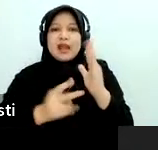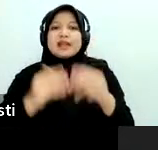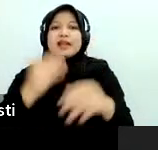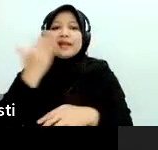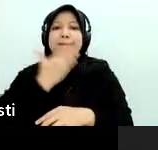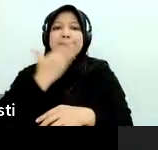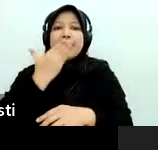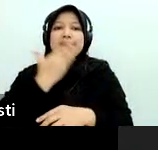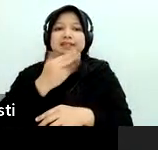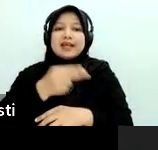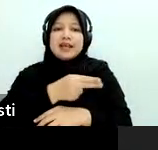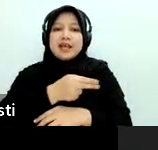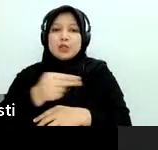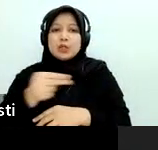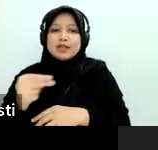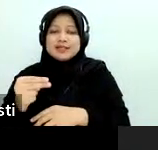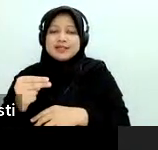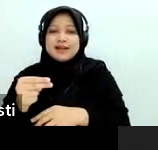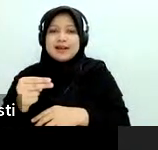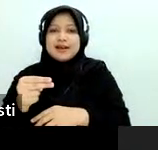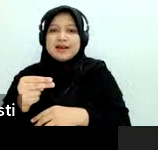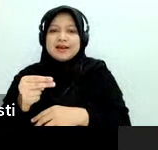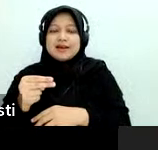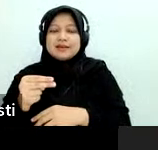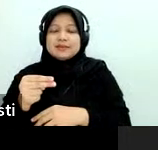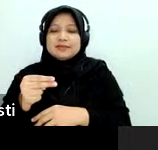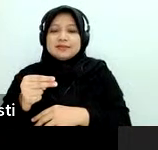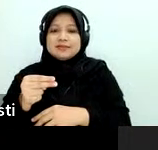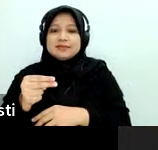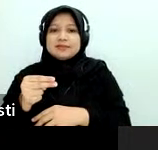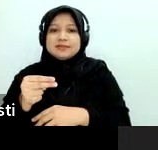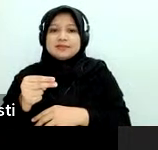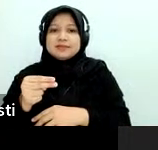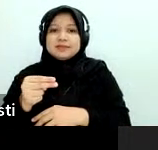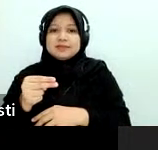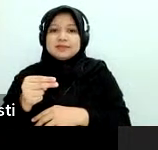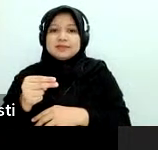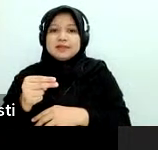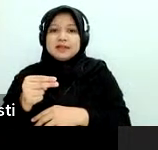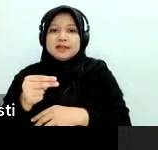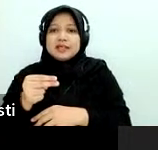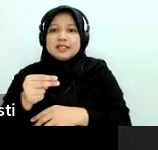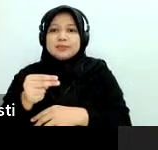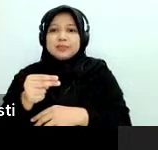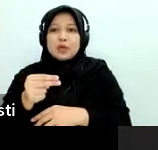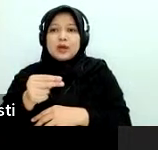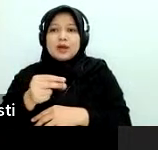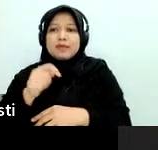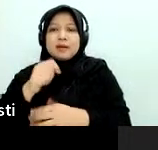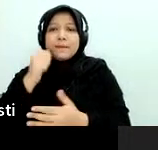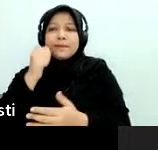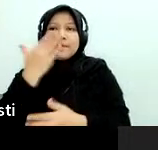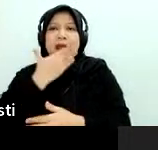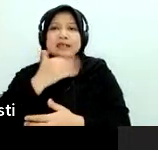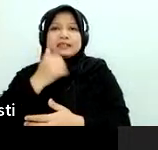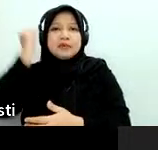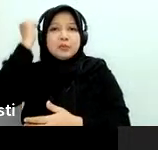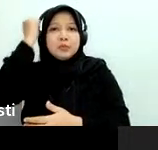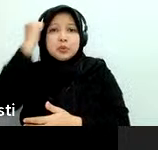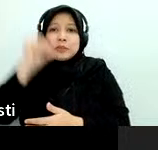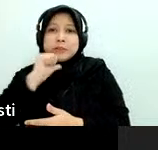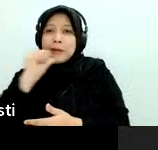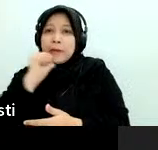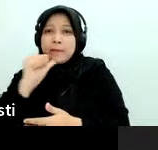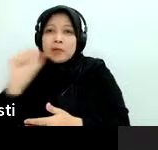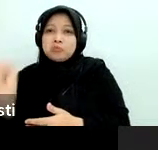berasal dari A apa ya Ibu bahasa Ibu siapapun gitu ya Dan kita semua